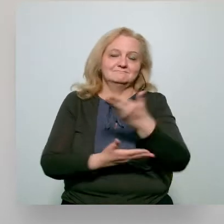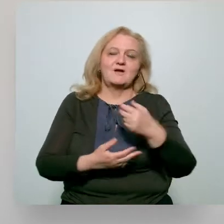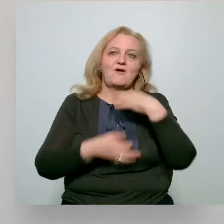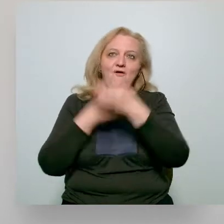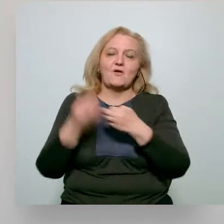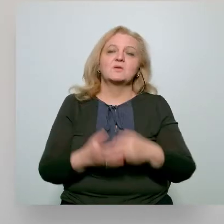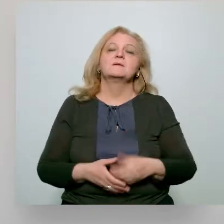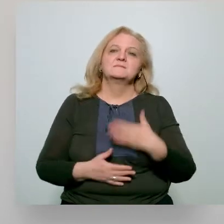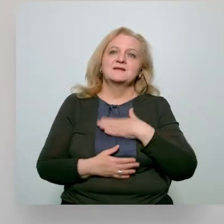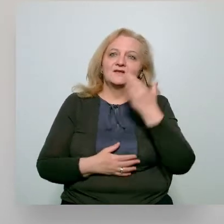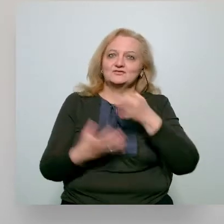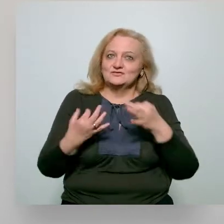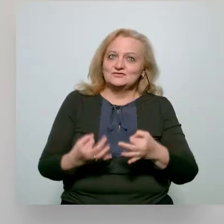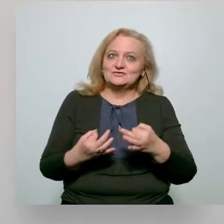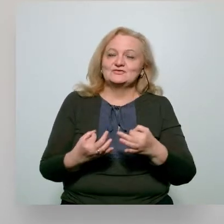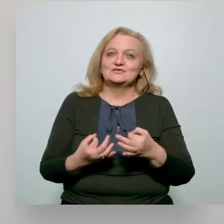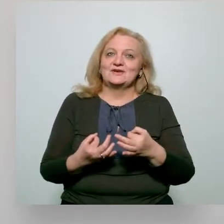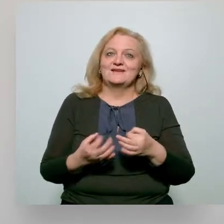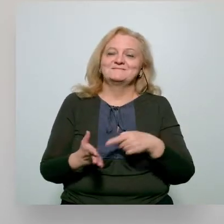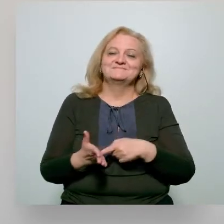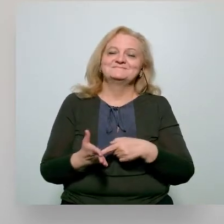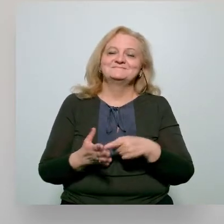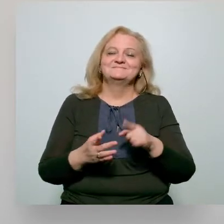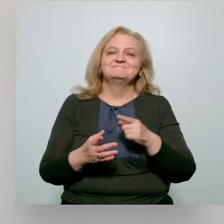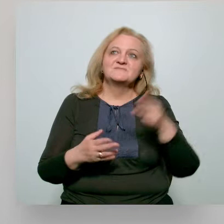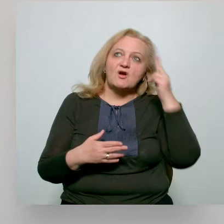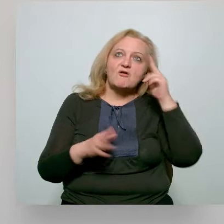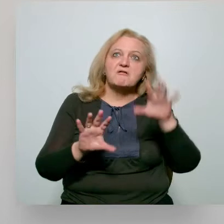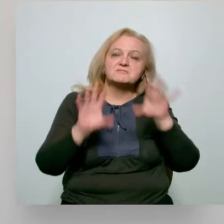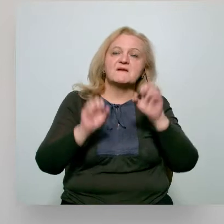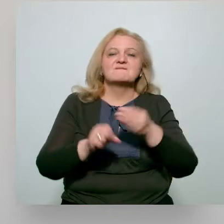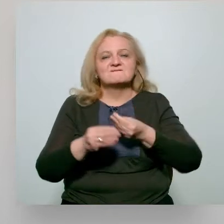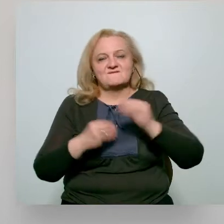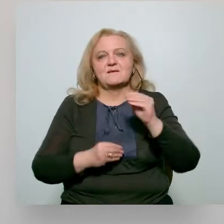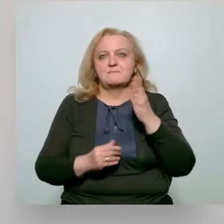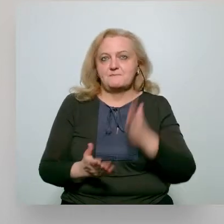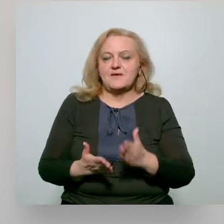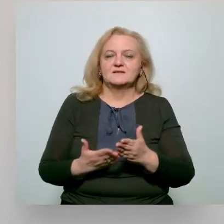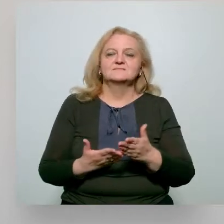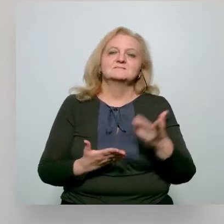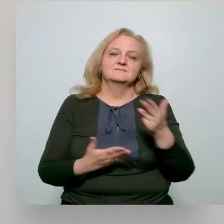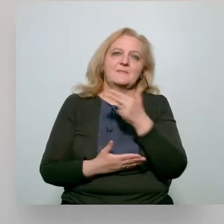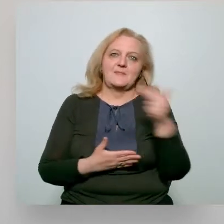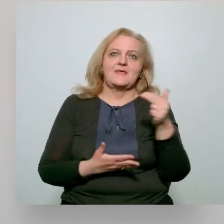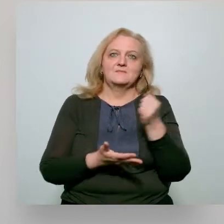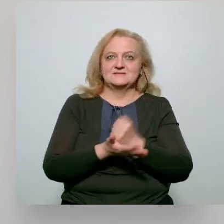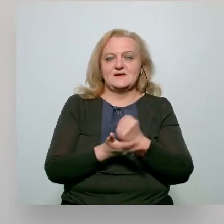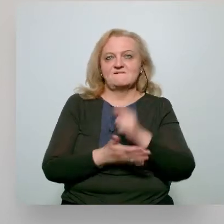również posuniemy to nasze rozumienie spraw ukraińskich do przodu.